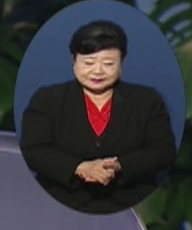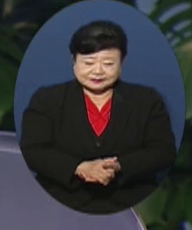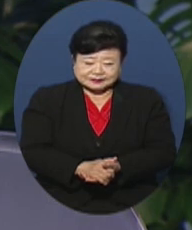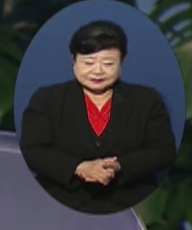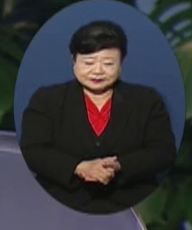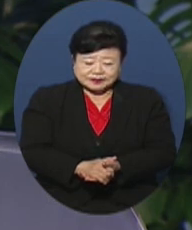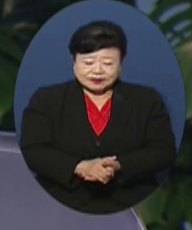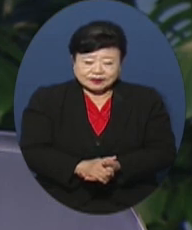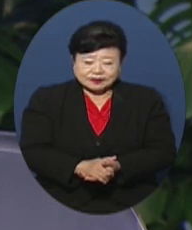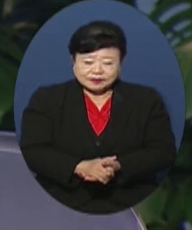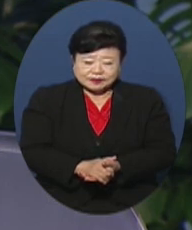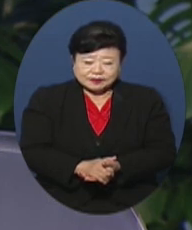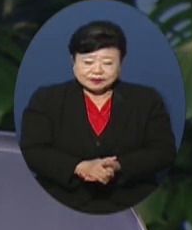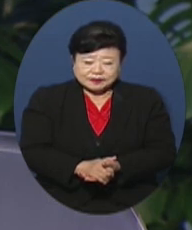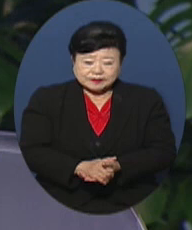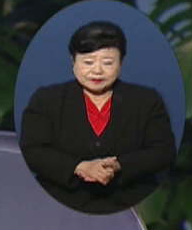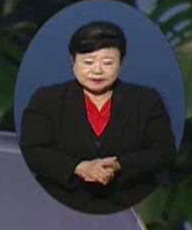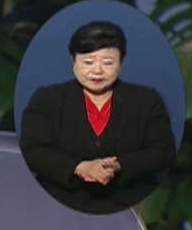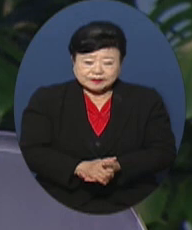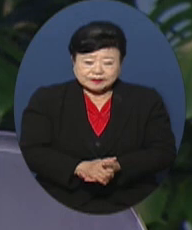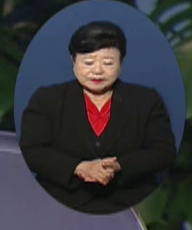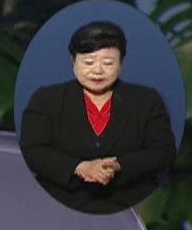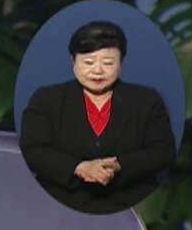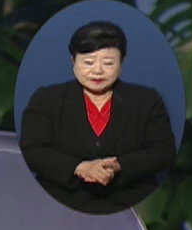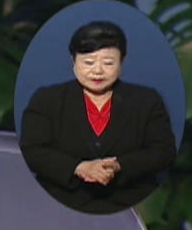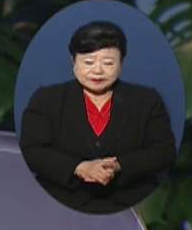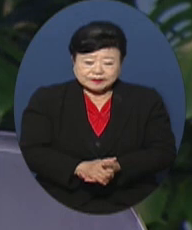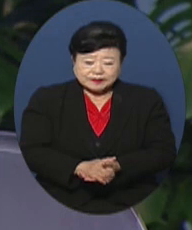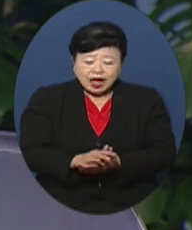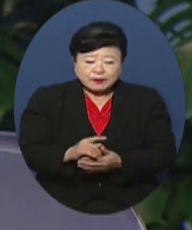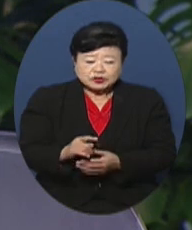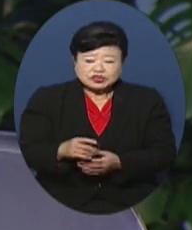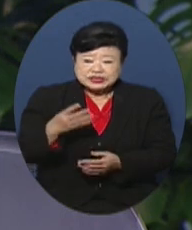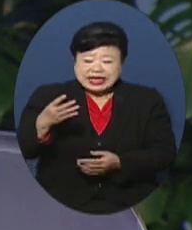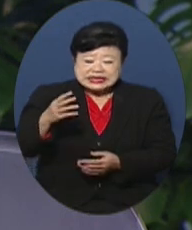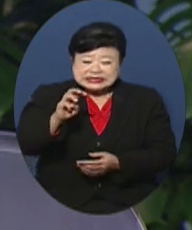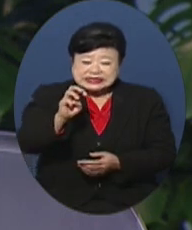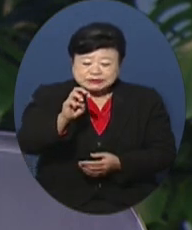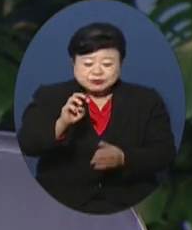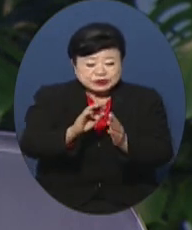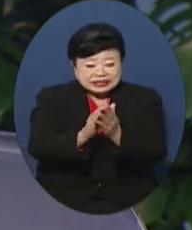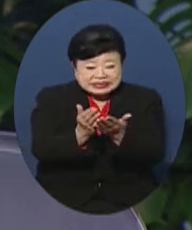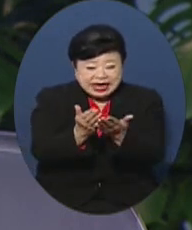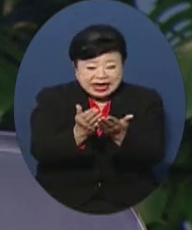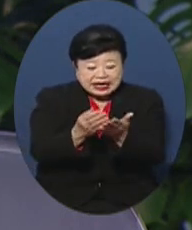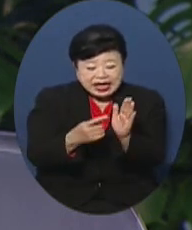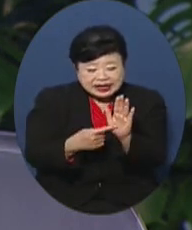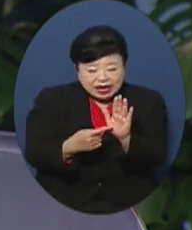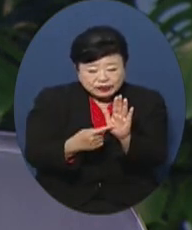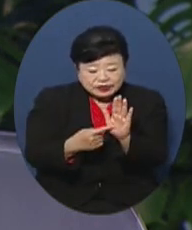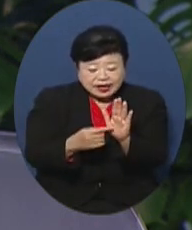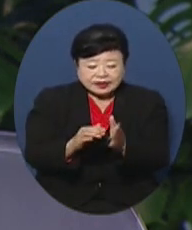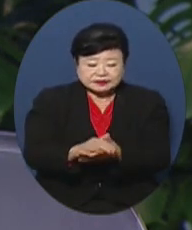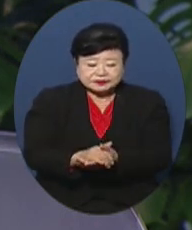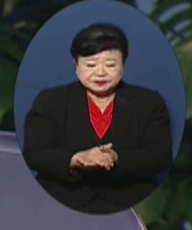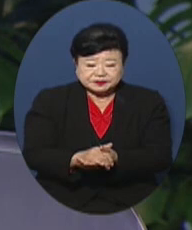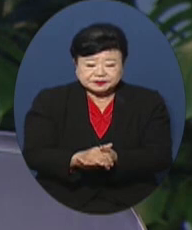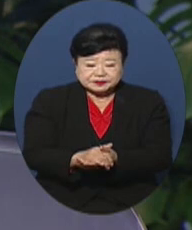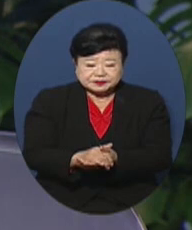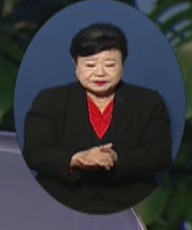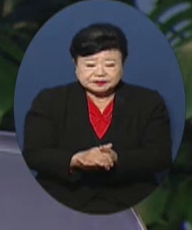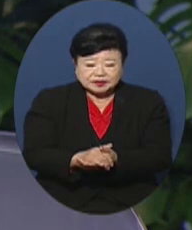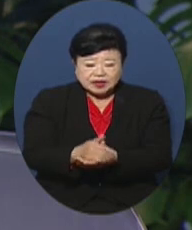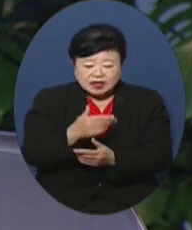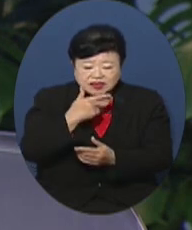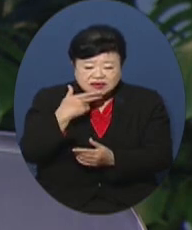하버드 새벽 4시 반이라는 책에 이런 글이 있습니다.